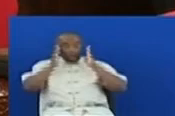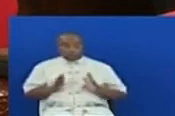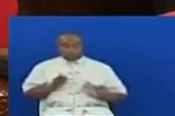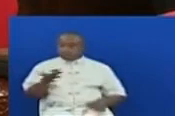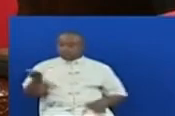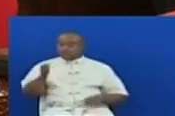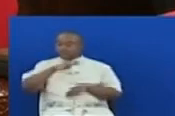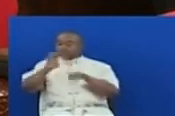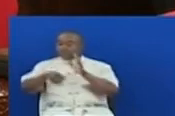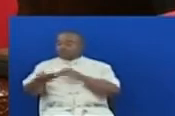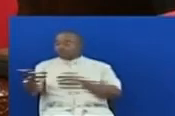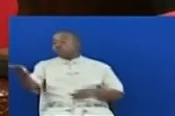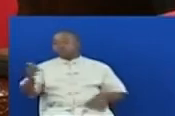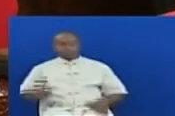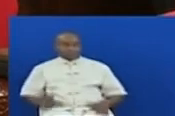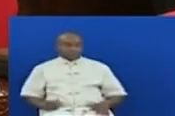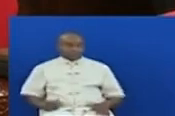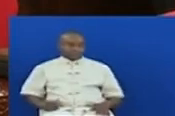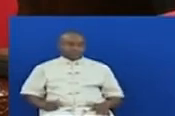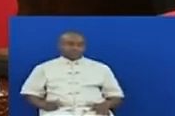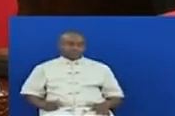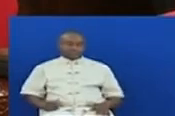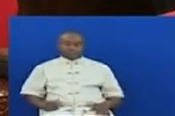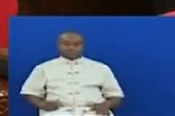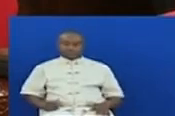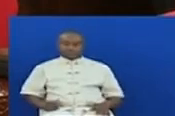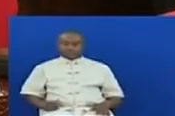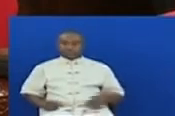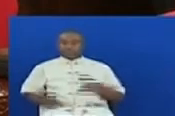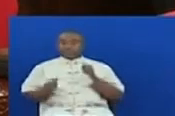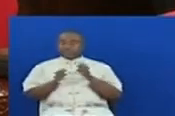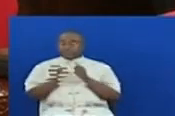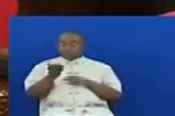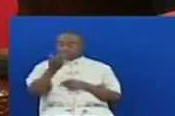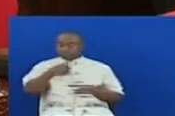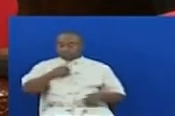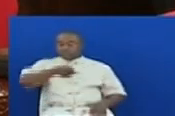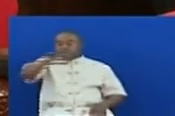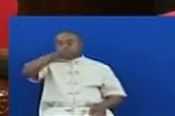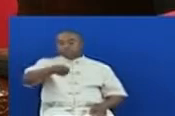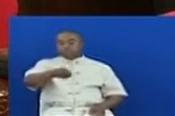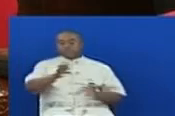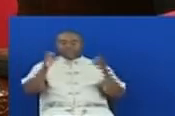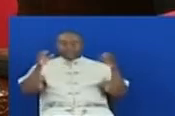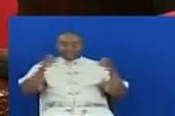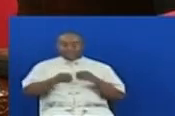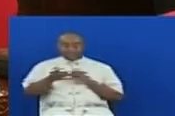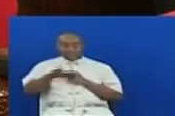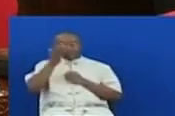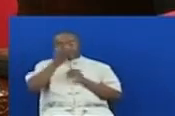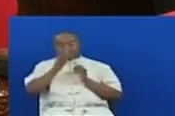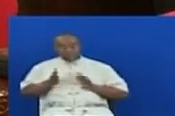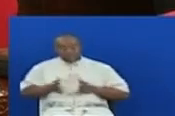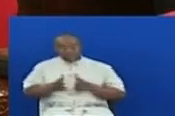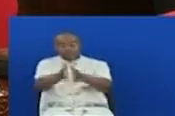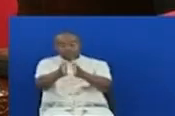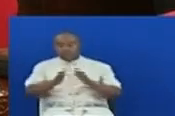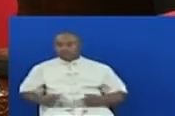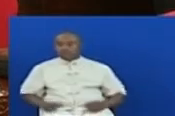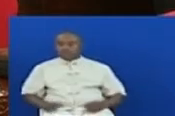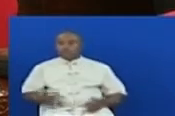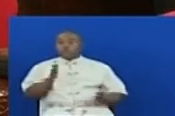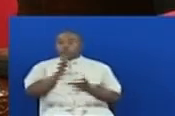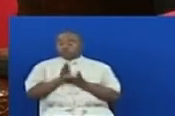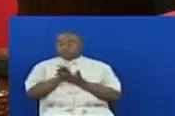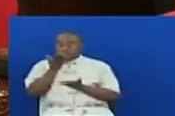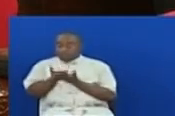Naibu Spika, jambo ambalo limenisimamisha hapa ni ipongeze LAC kwa sababu kwa kweli mapendekezo ya mikopo